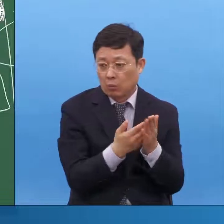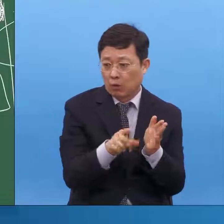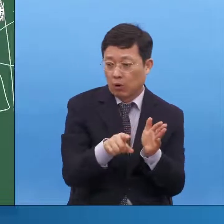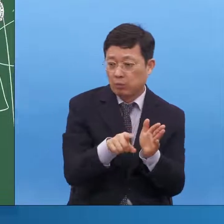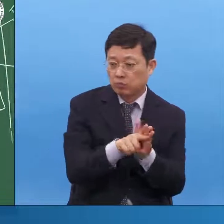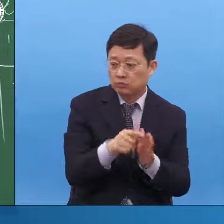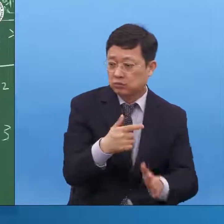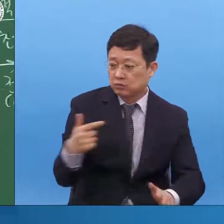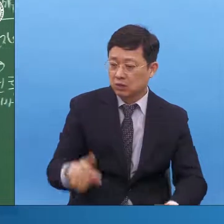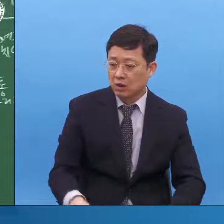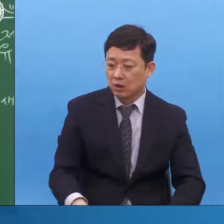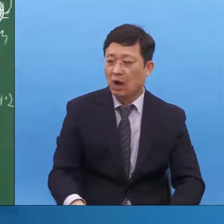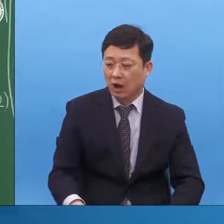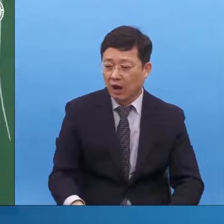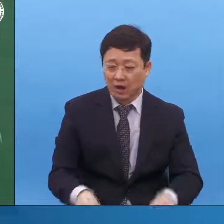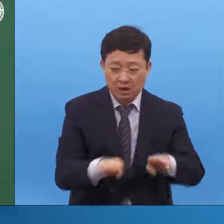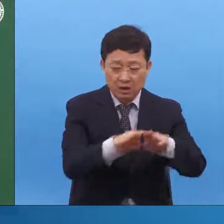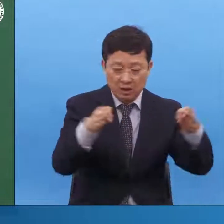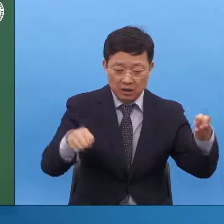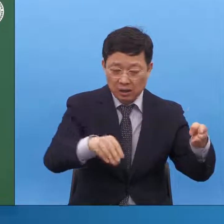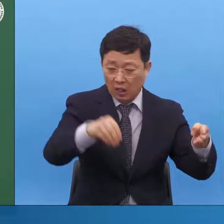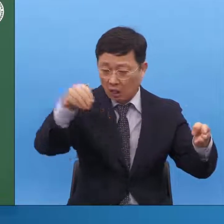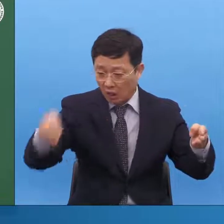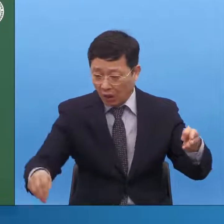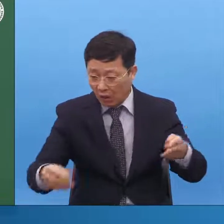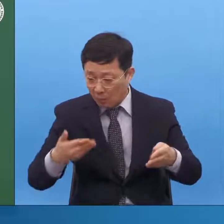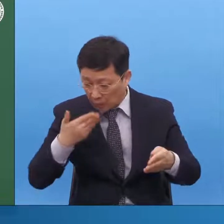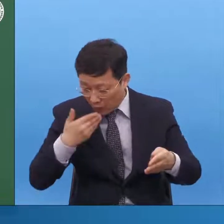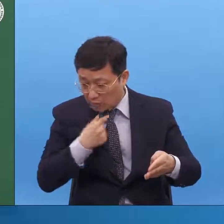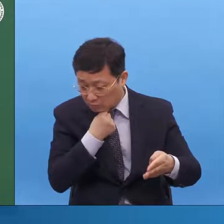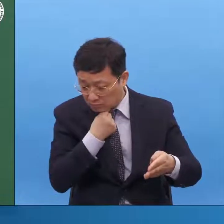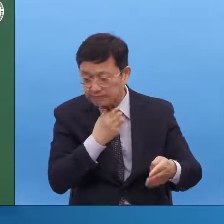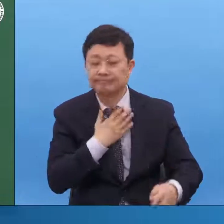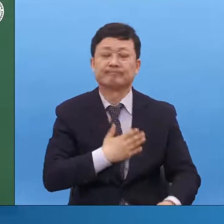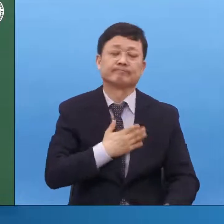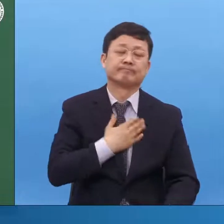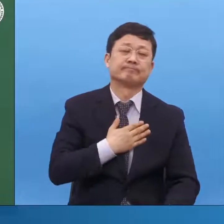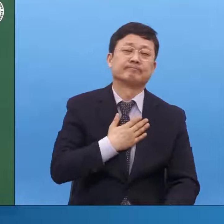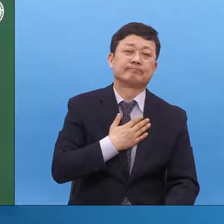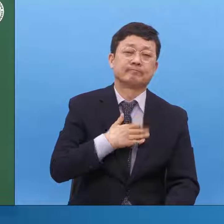이 something. 여자가 와서 예수님 보고 이렇게 했어요. And so this woman came and said this about Jesus.